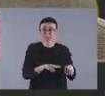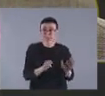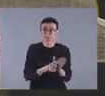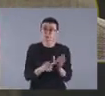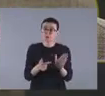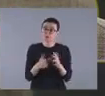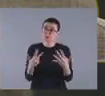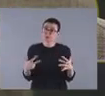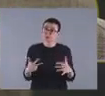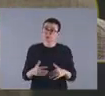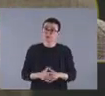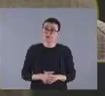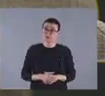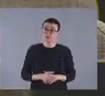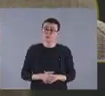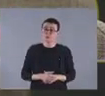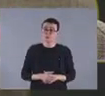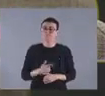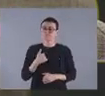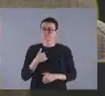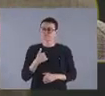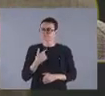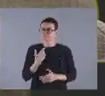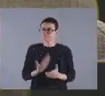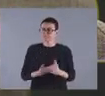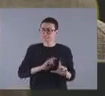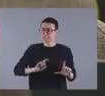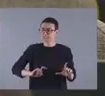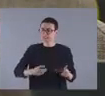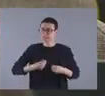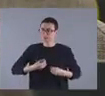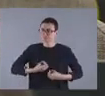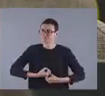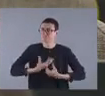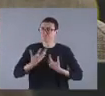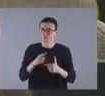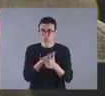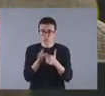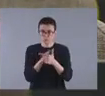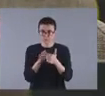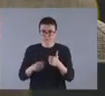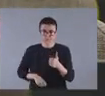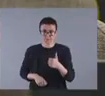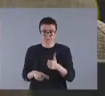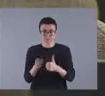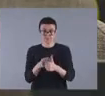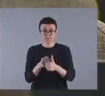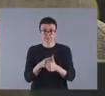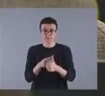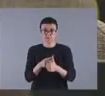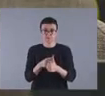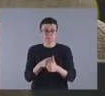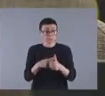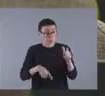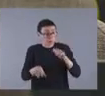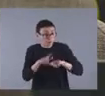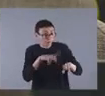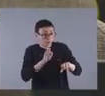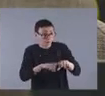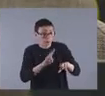Cela suscite au moins deux remarques. D'abord, le nombre de logements rénovés par an via le SPE est incroyablement